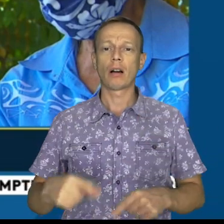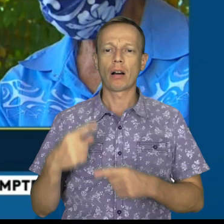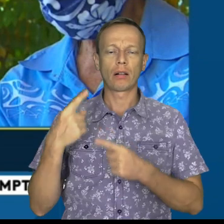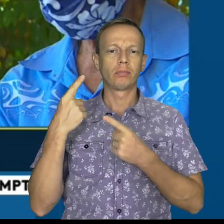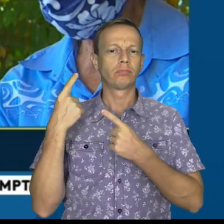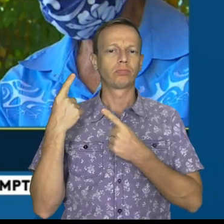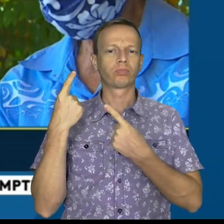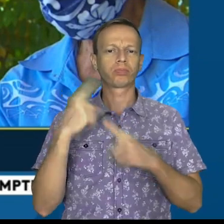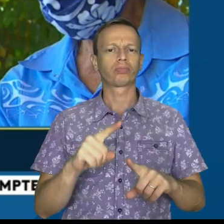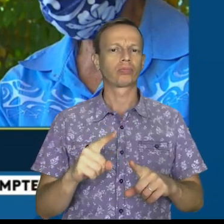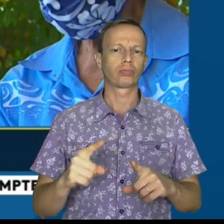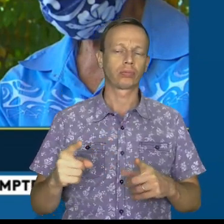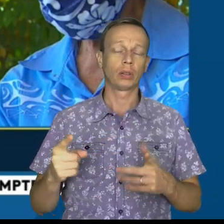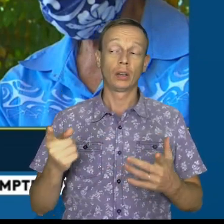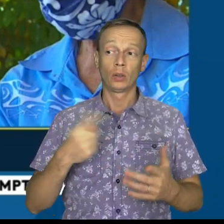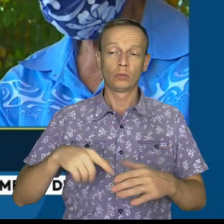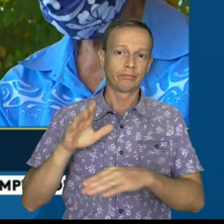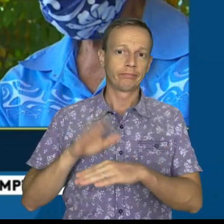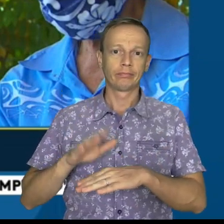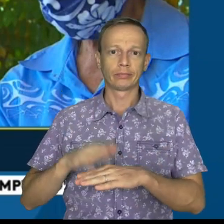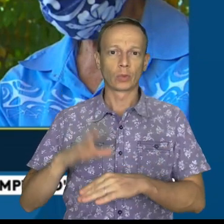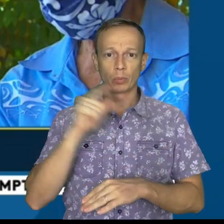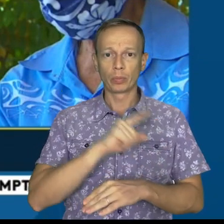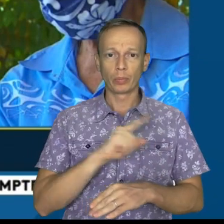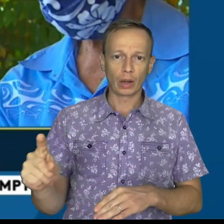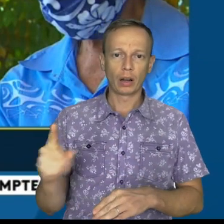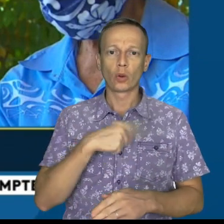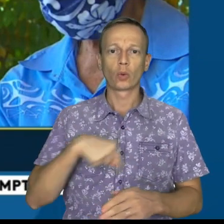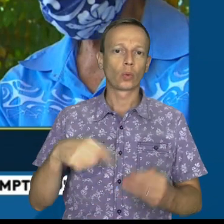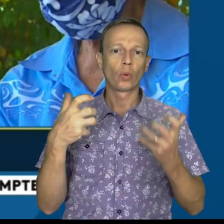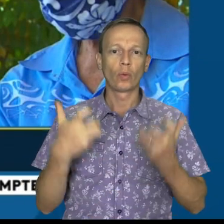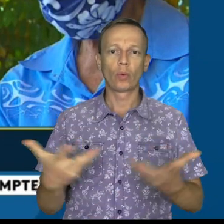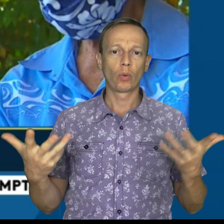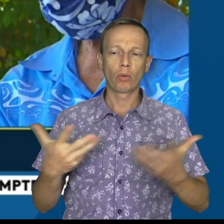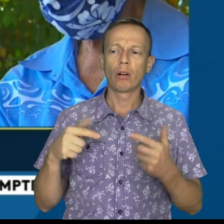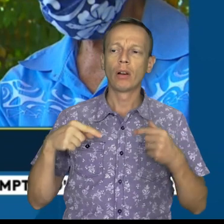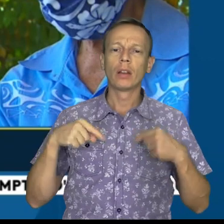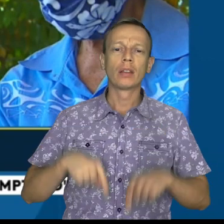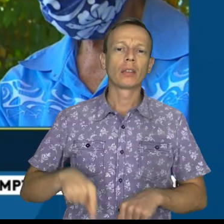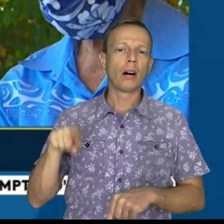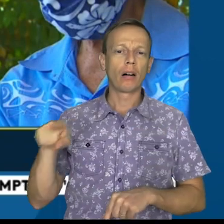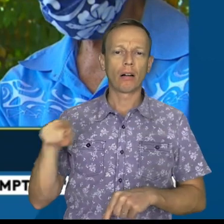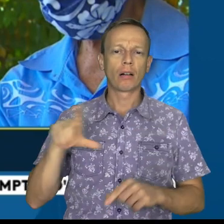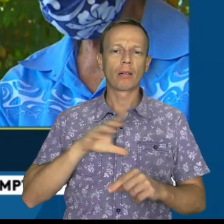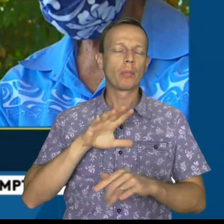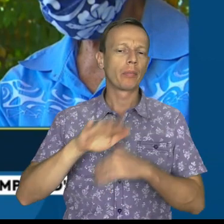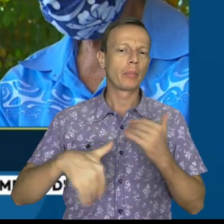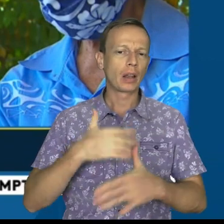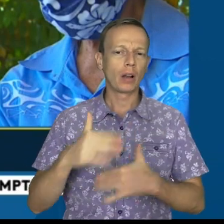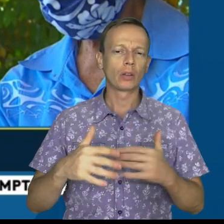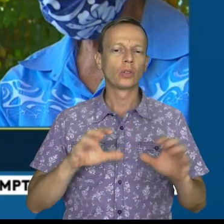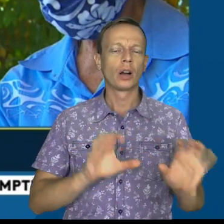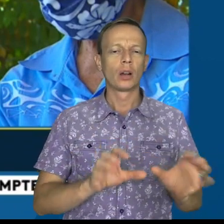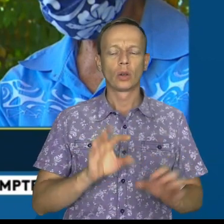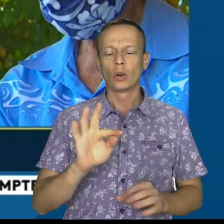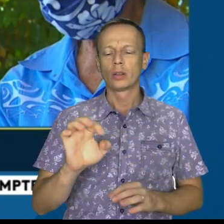faire. Voilà, ce qu'il faut rappeler à tout le monde. Et on cherche au niveau de l'État à amalgamer